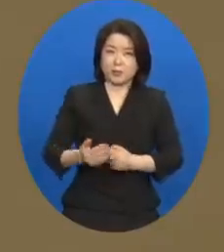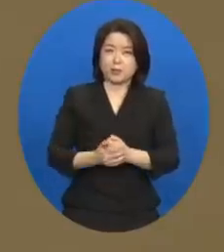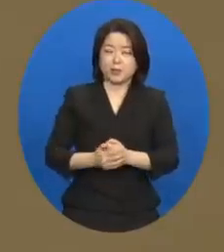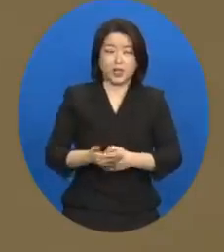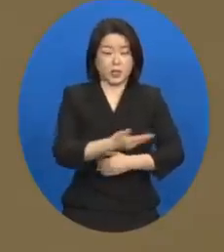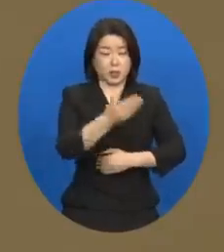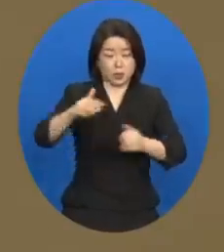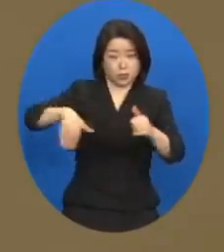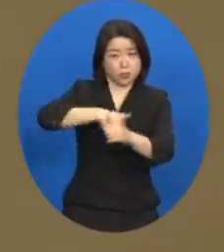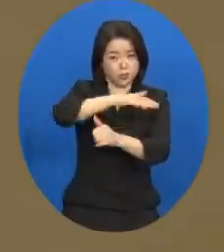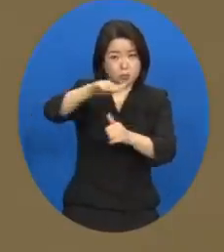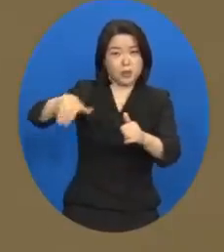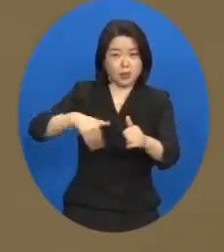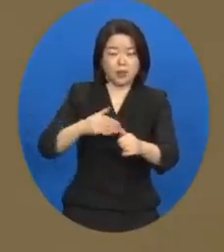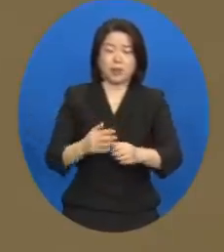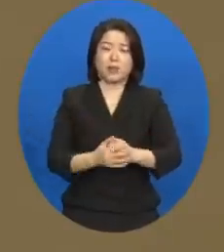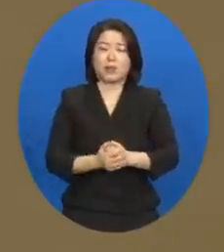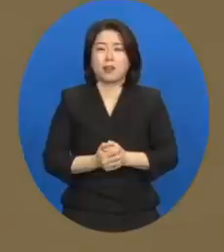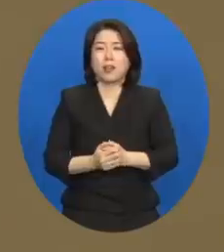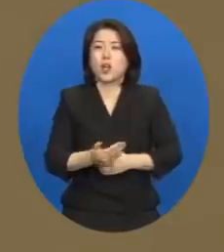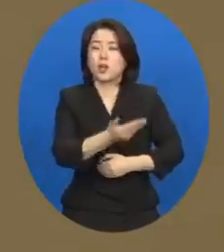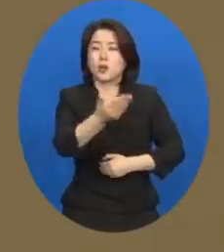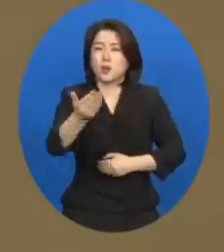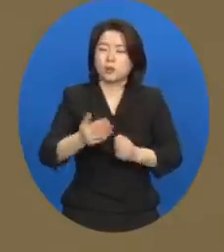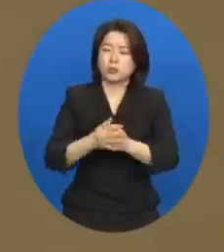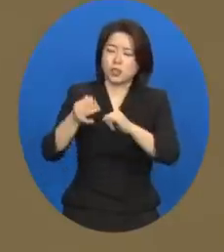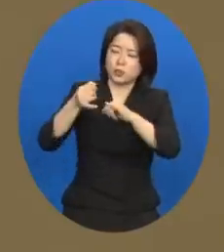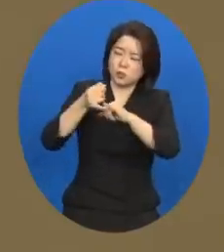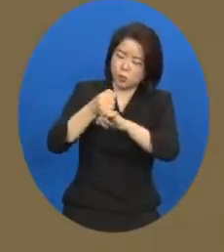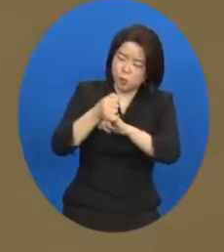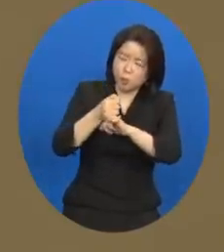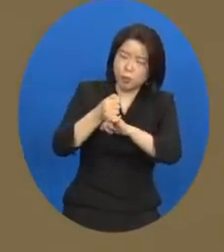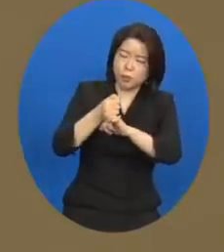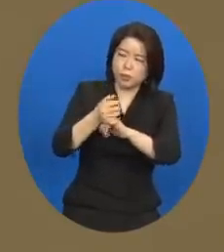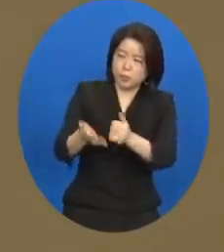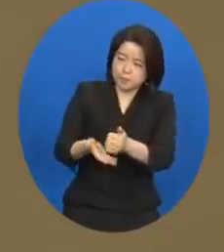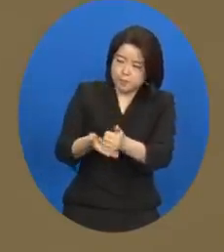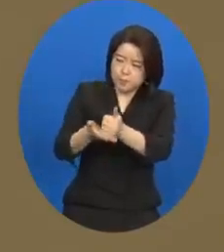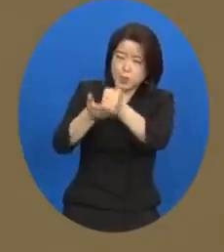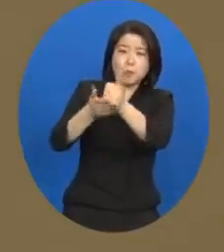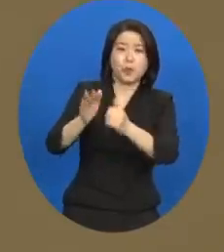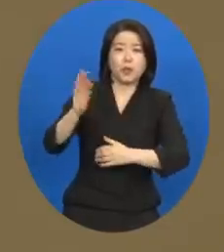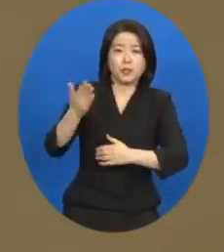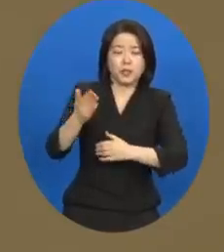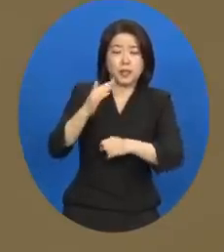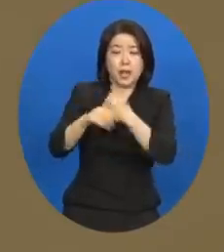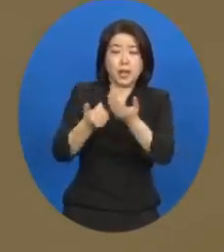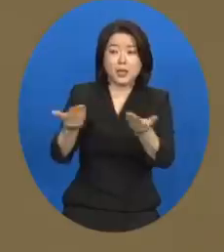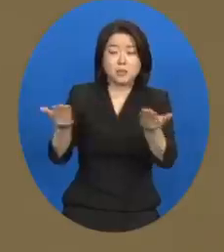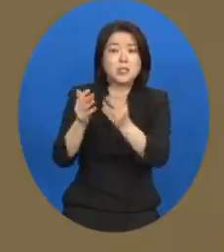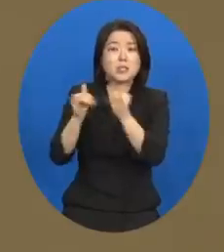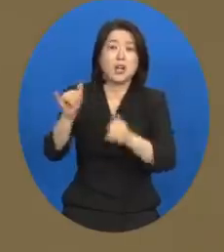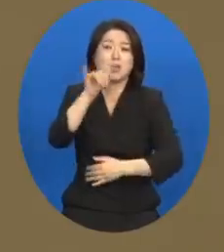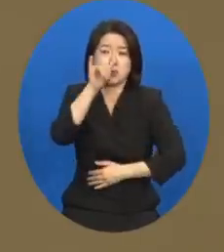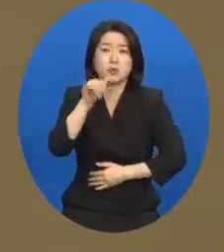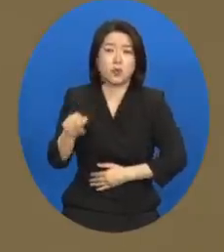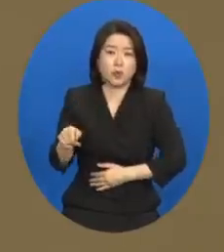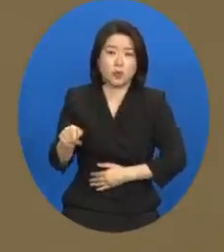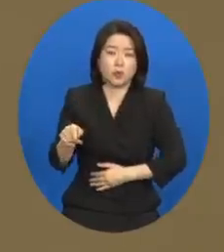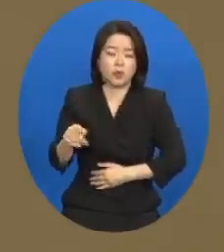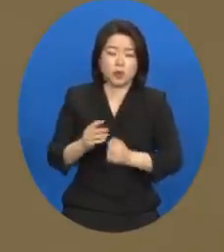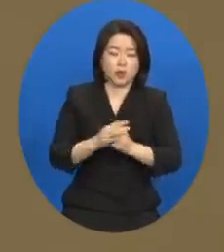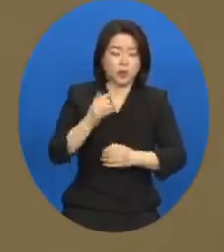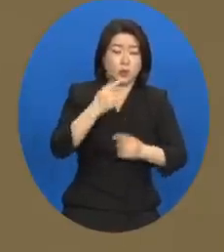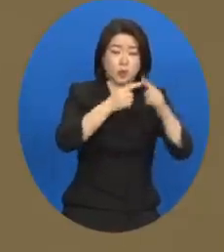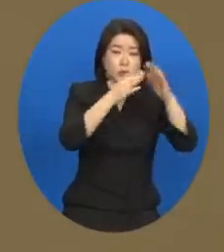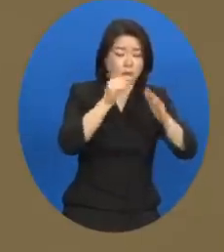여러분 주변에도 여러분들이 꼭 섬겨야 될 사역자들이 있습니다. 교회